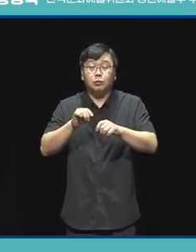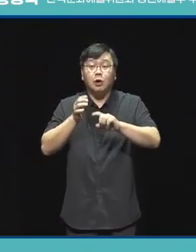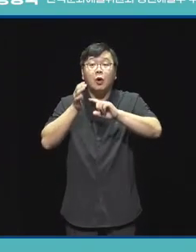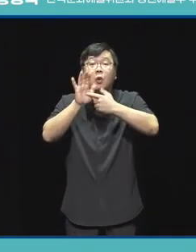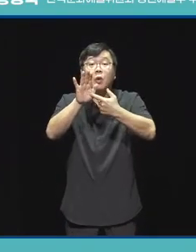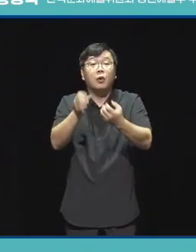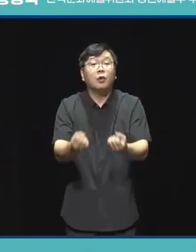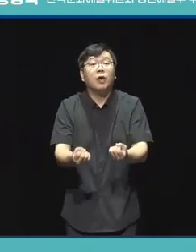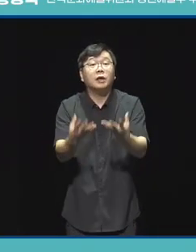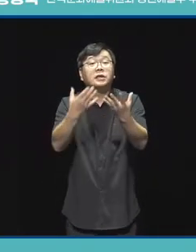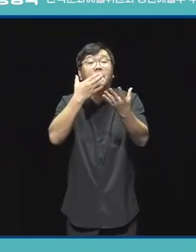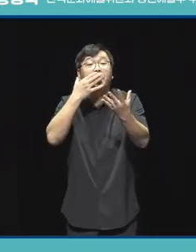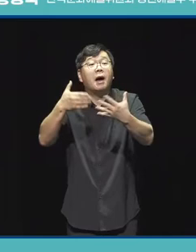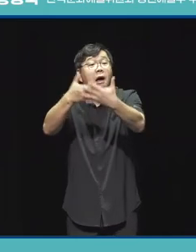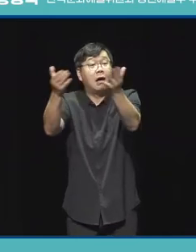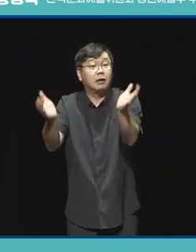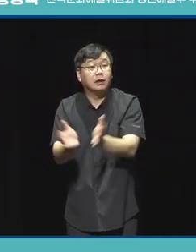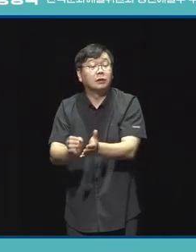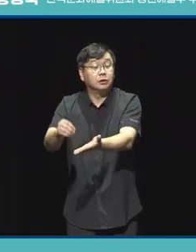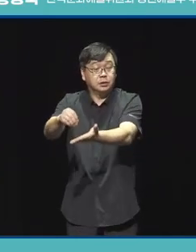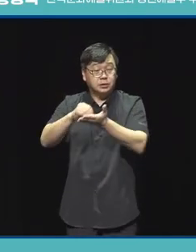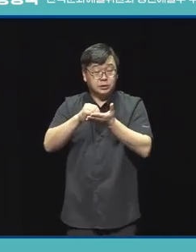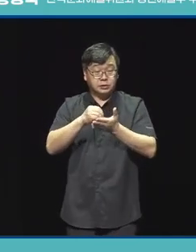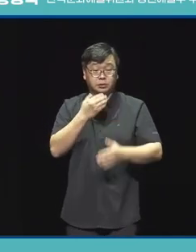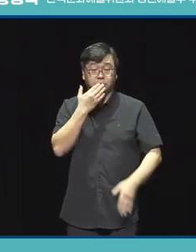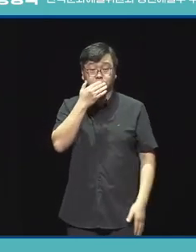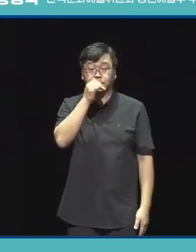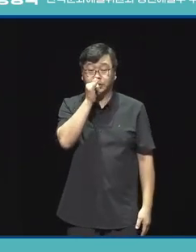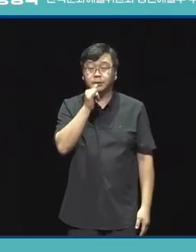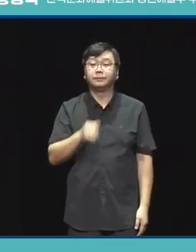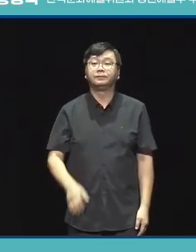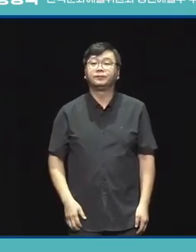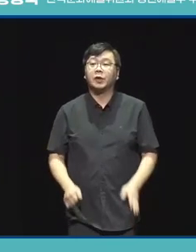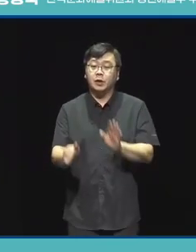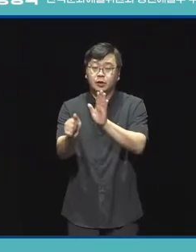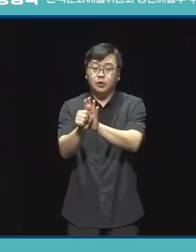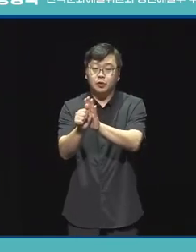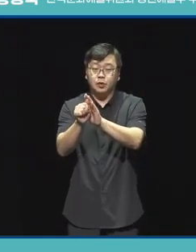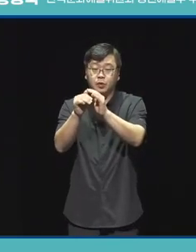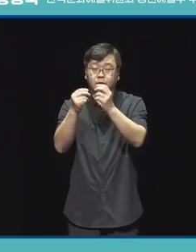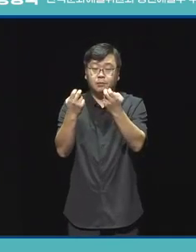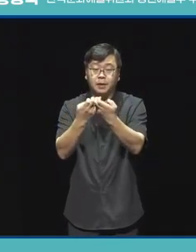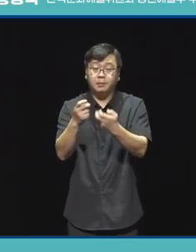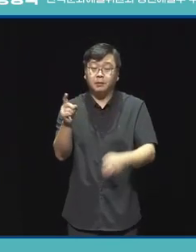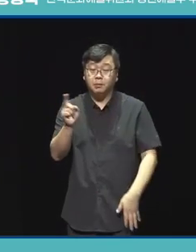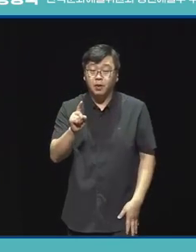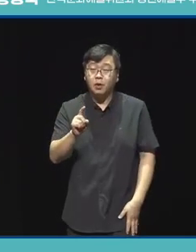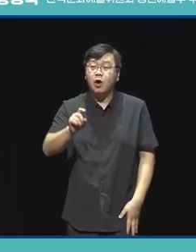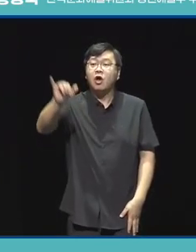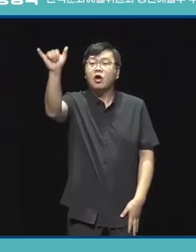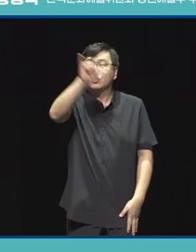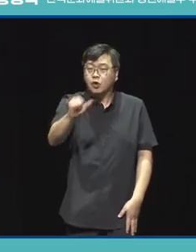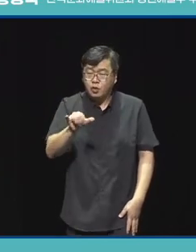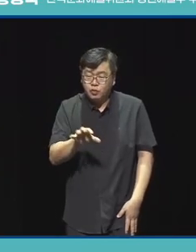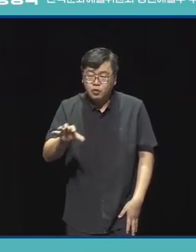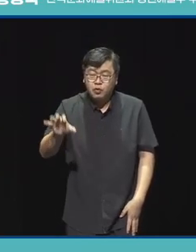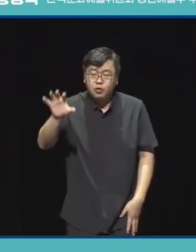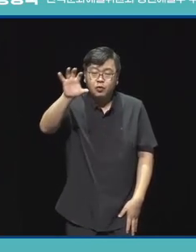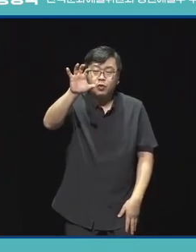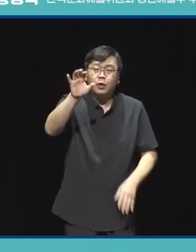공공예술단체 모두 지원 신청 가능하시고요 지원 내용은 전국 규모의 장르 대표